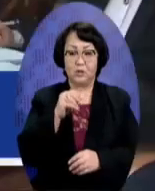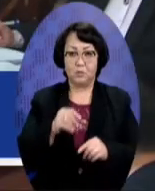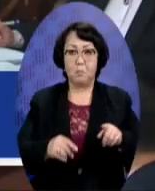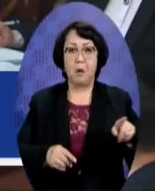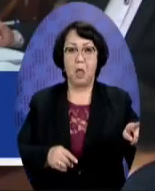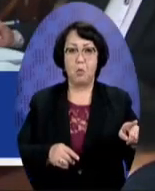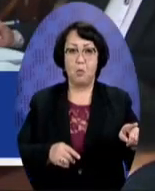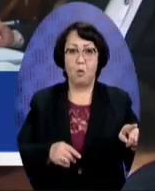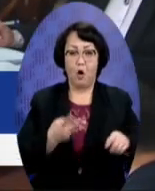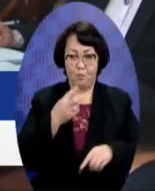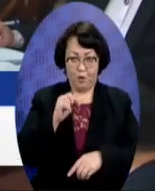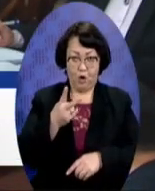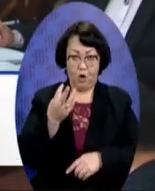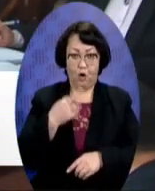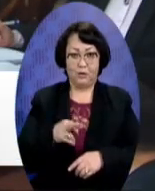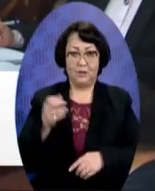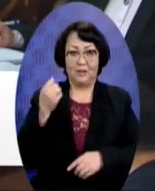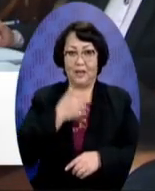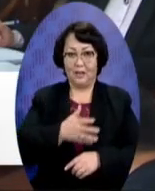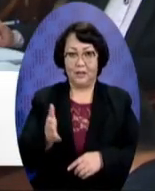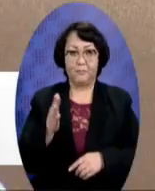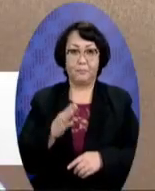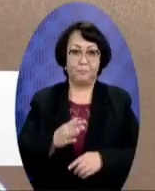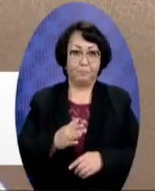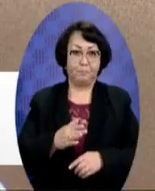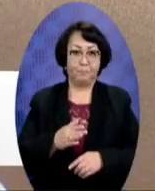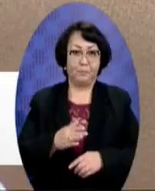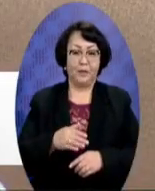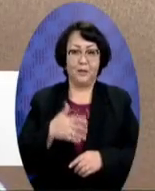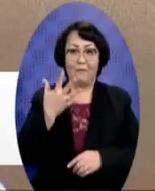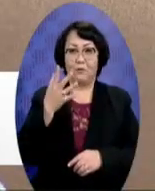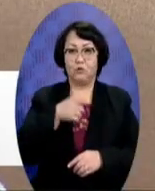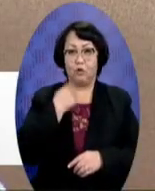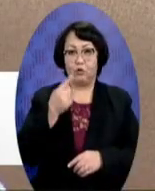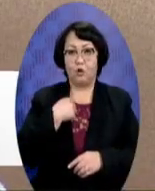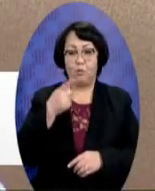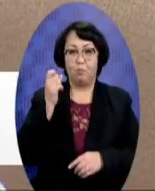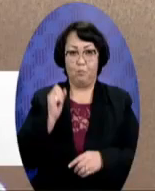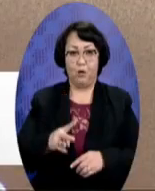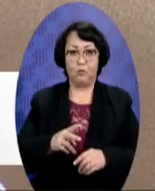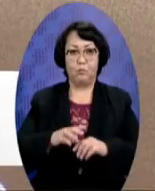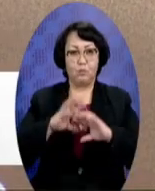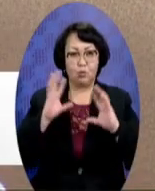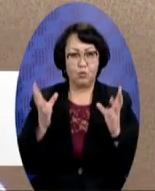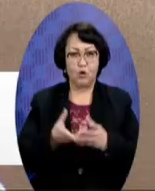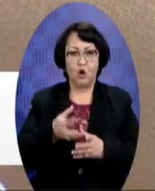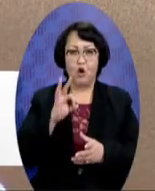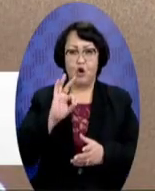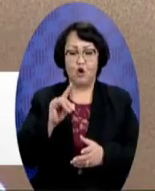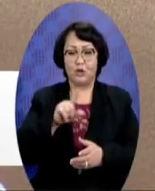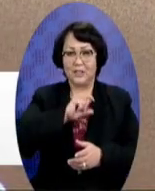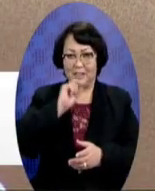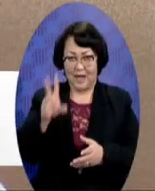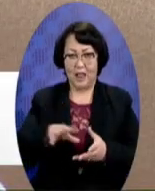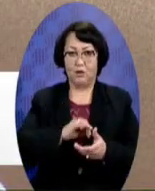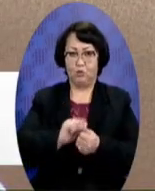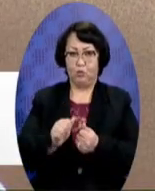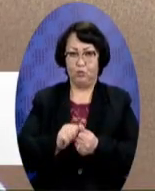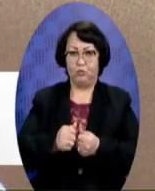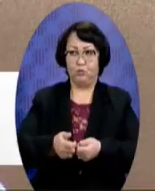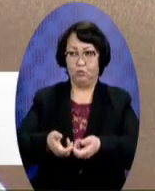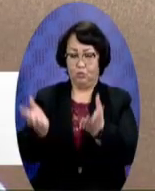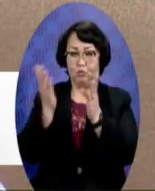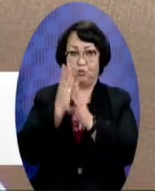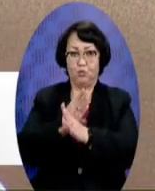юм уу? 20 онд бол та нар бол ерөөс 5 толгой бол бүх өр зөөлнөөсөө салсан учраас өшөө